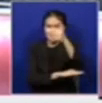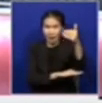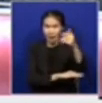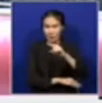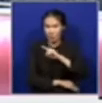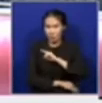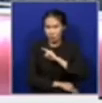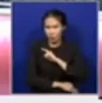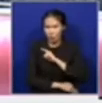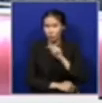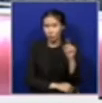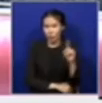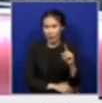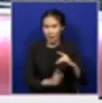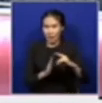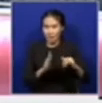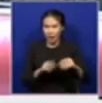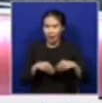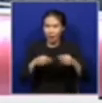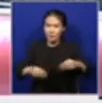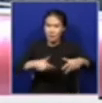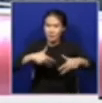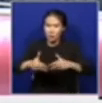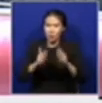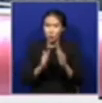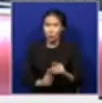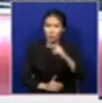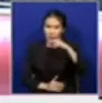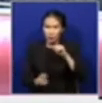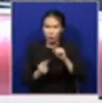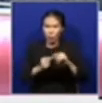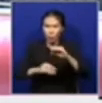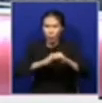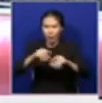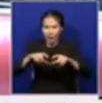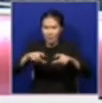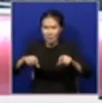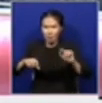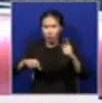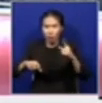การจัดสัญญาให้กับประชาชนคนไทยผ่านโครงการ30บาทหรือบัตรทอง